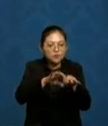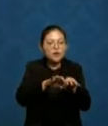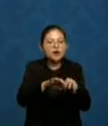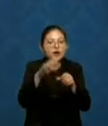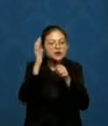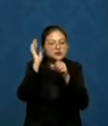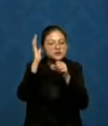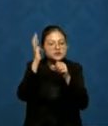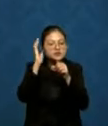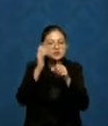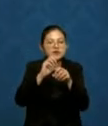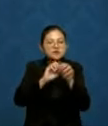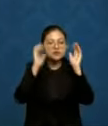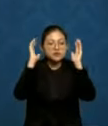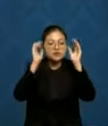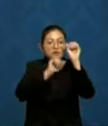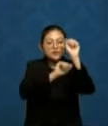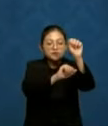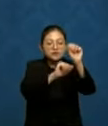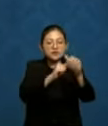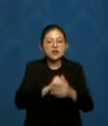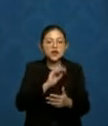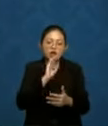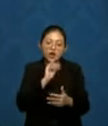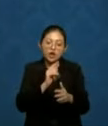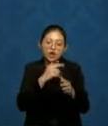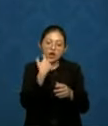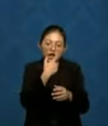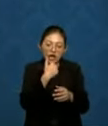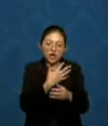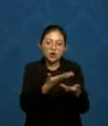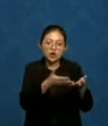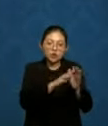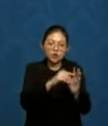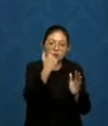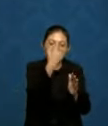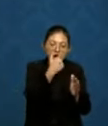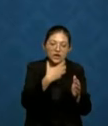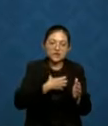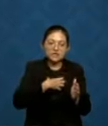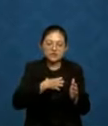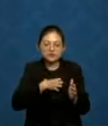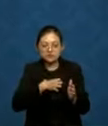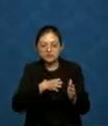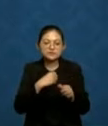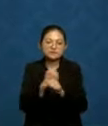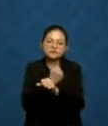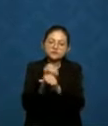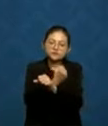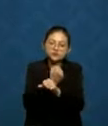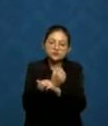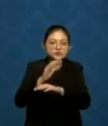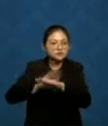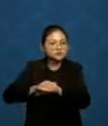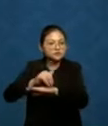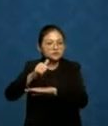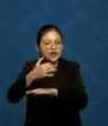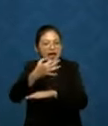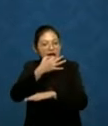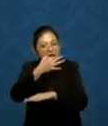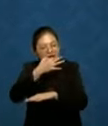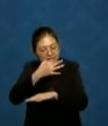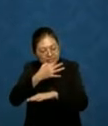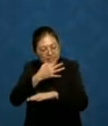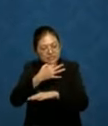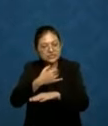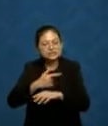อำเภอว่าถ้าลูกบ้านต้องการอยากจะฝึกทักษะฝีมือแรง